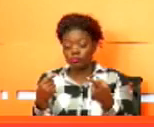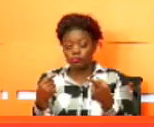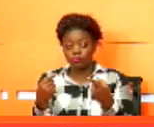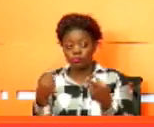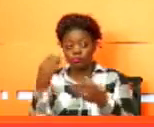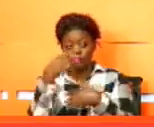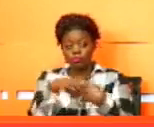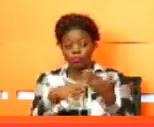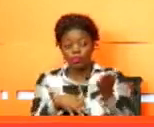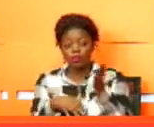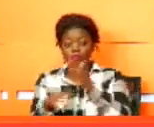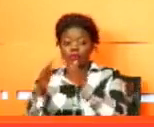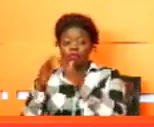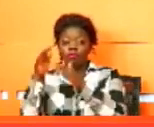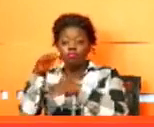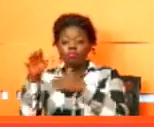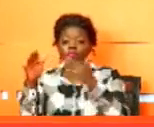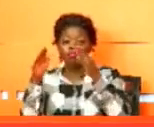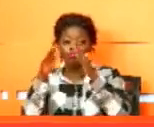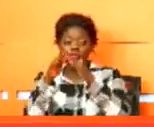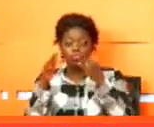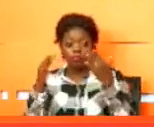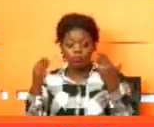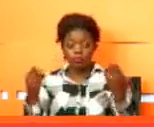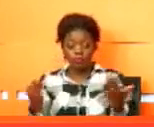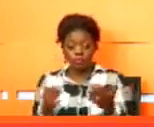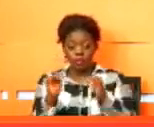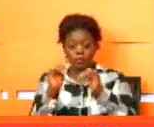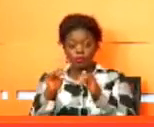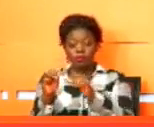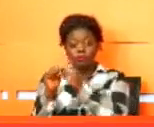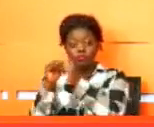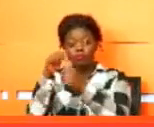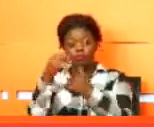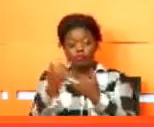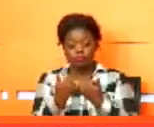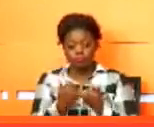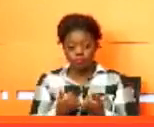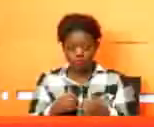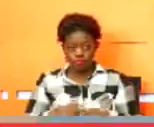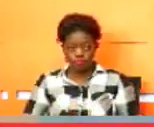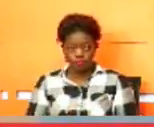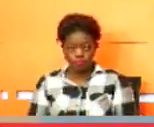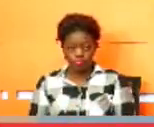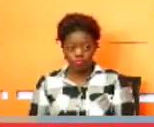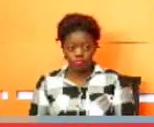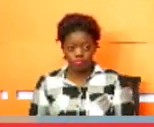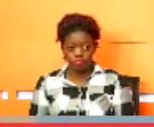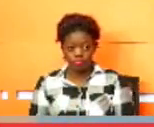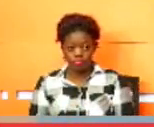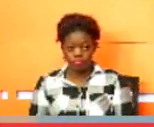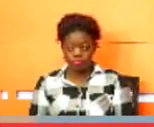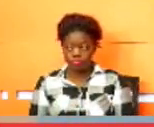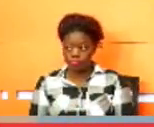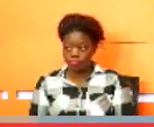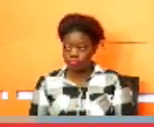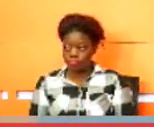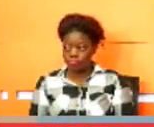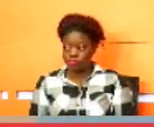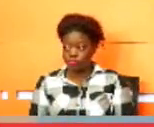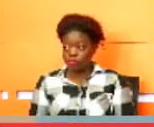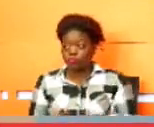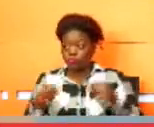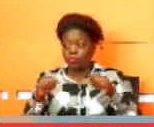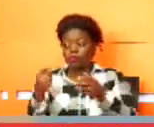oluvannyuma n'adda waka mu maka ge e Lubowa gy'abadde abeera ne mukyala we. Ako nnyo